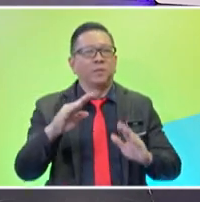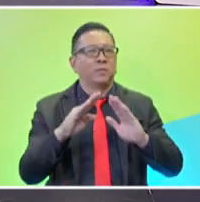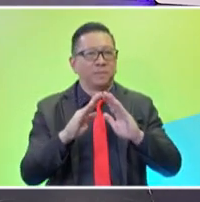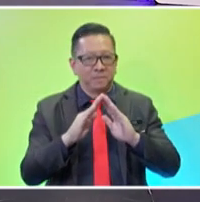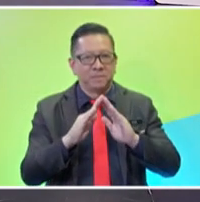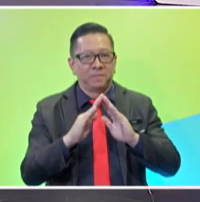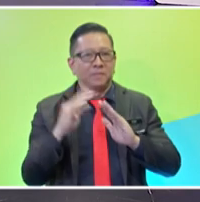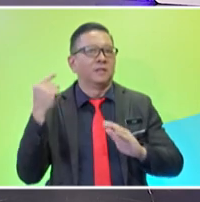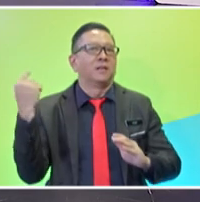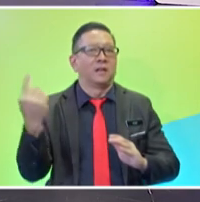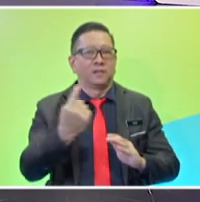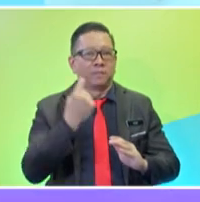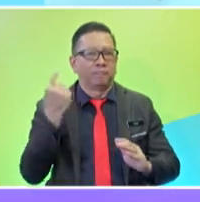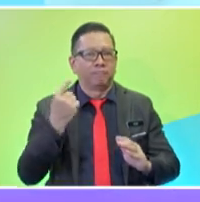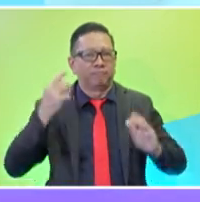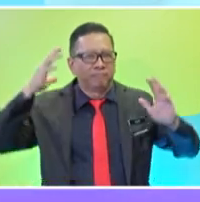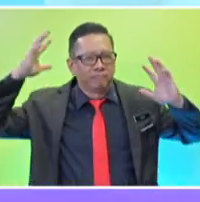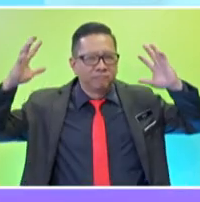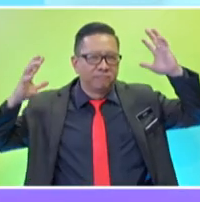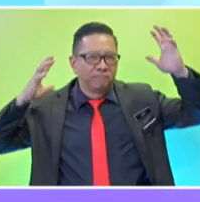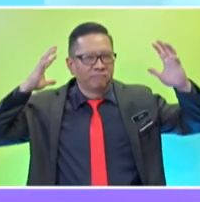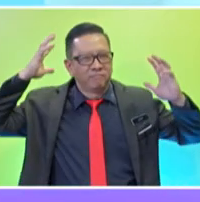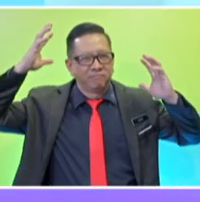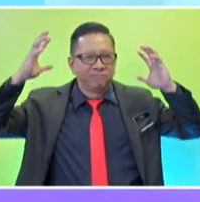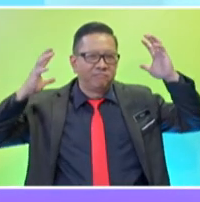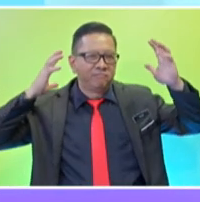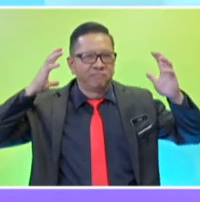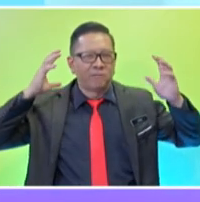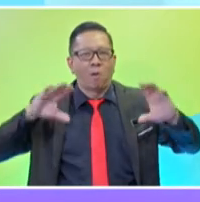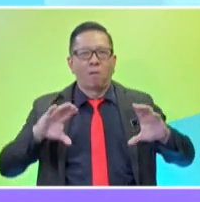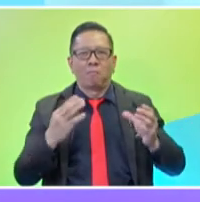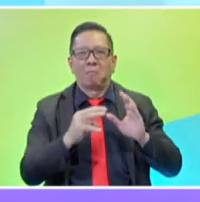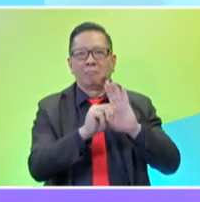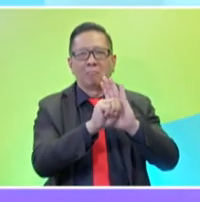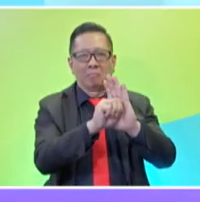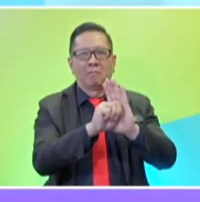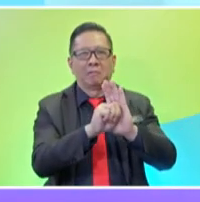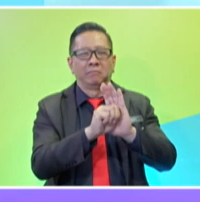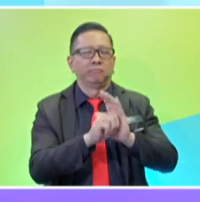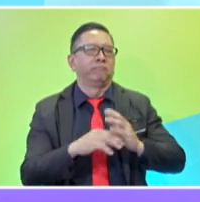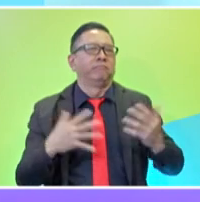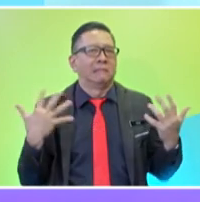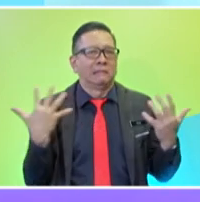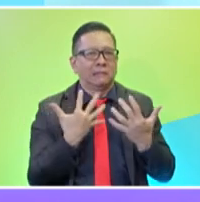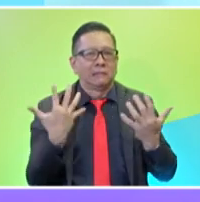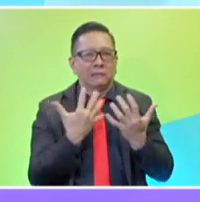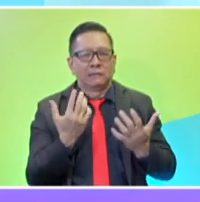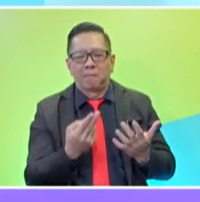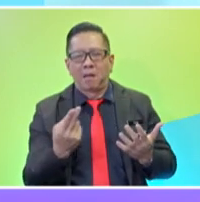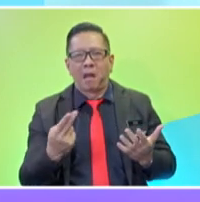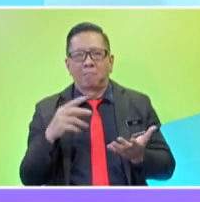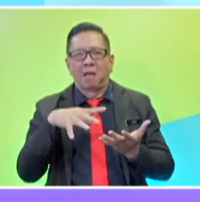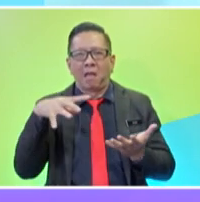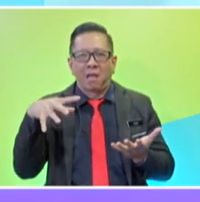selalunya dia hijau apabila membuat sesuatu maka perlu cari bahan-bahan Yamaha